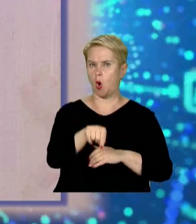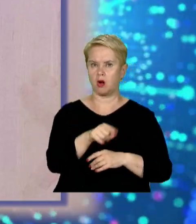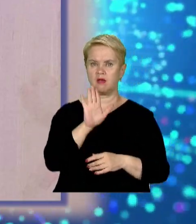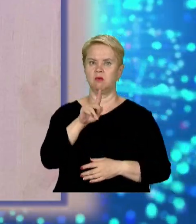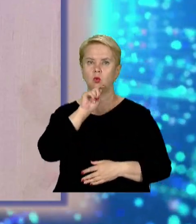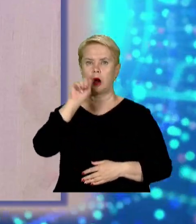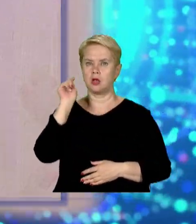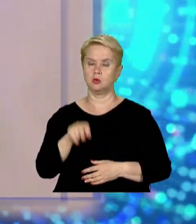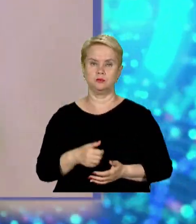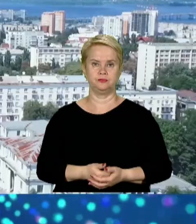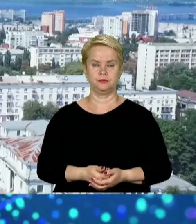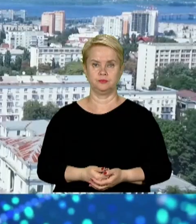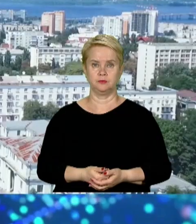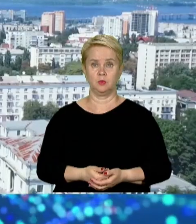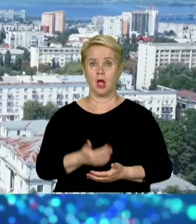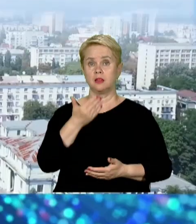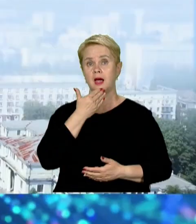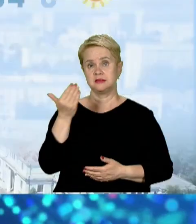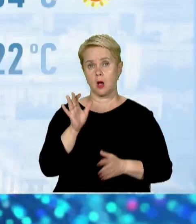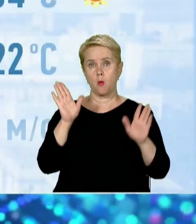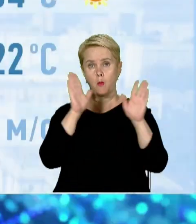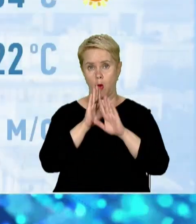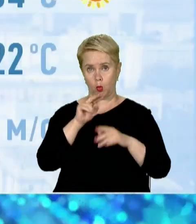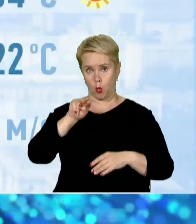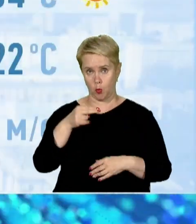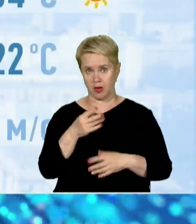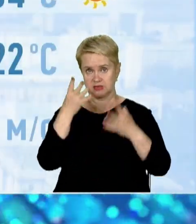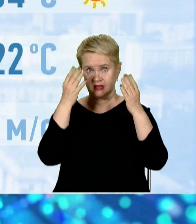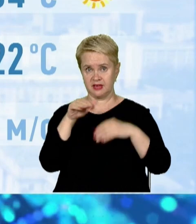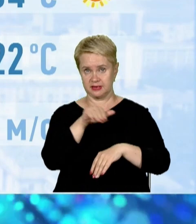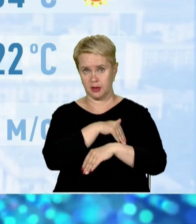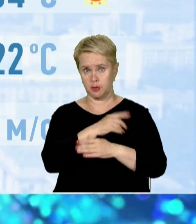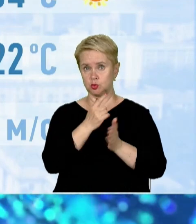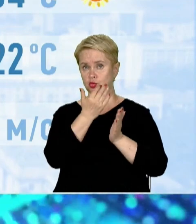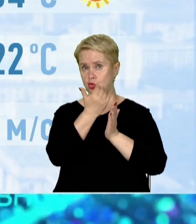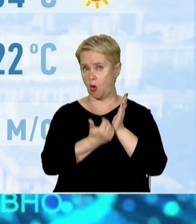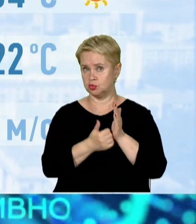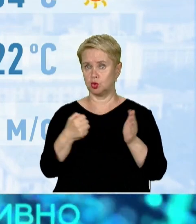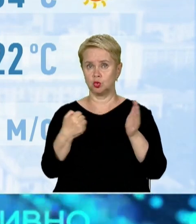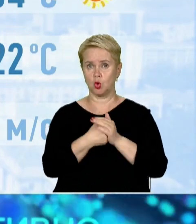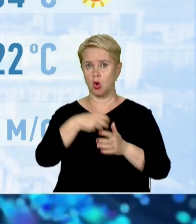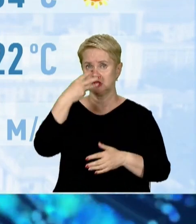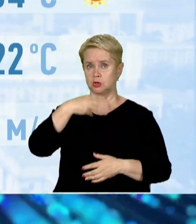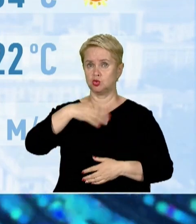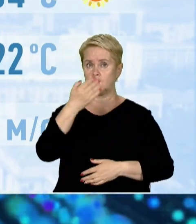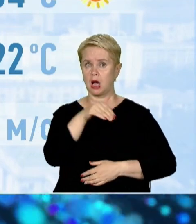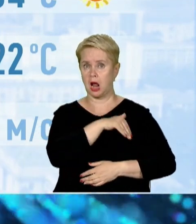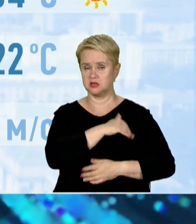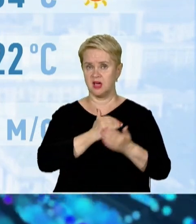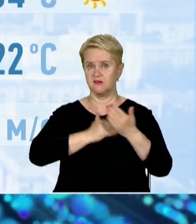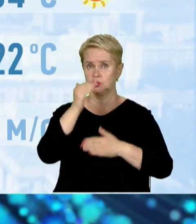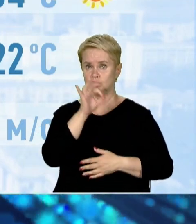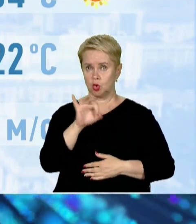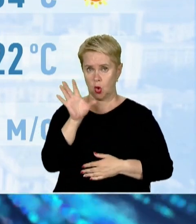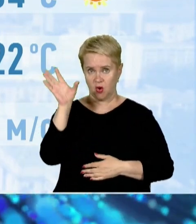в Україну. І наостанок про погоду. У п'ятницю в день температурний стовпчик підніметься до 34 градусів вище